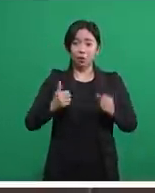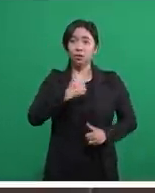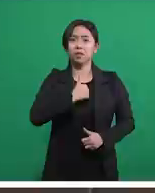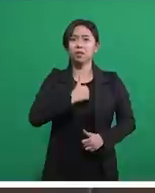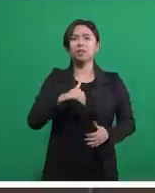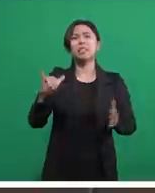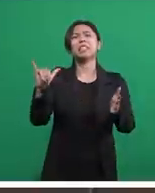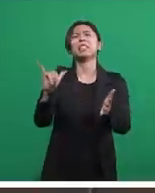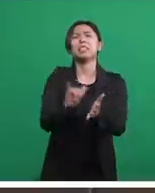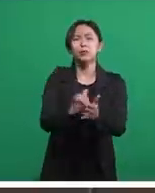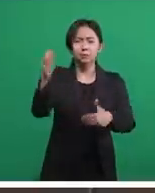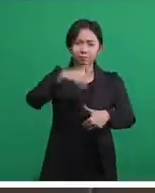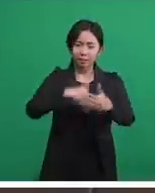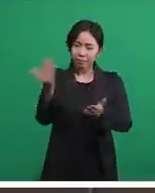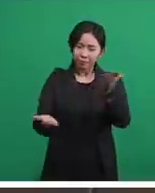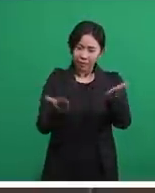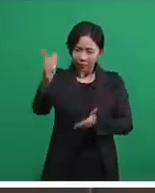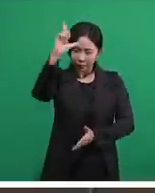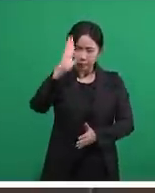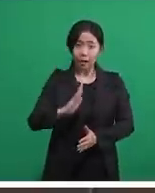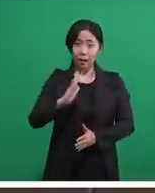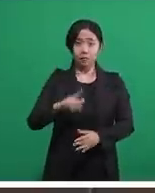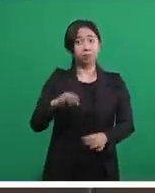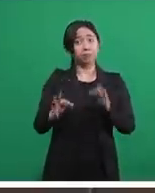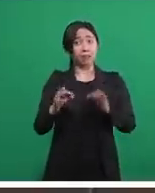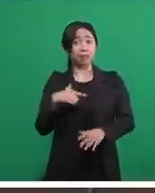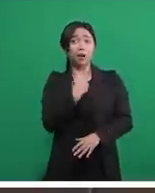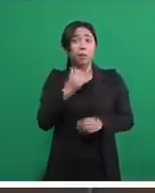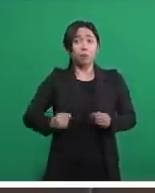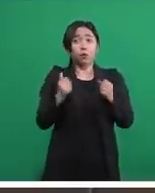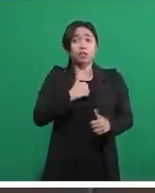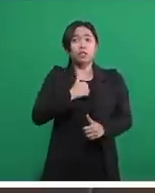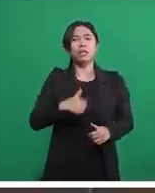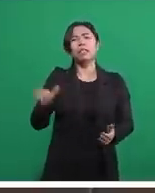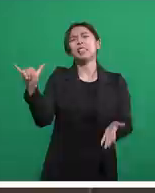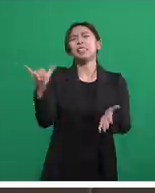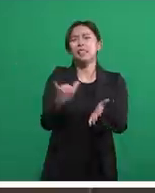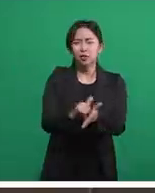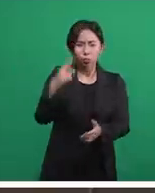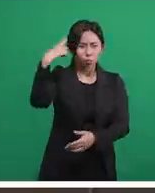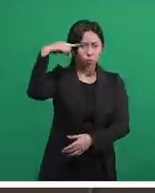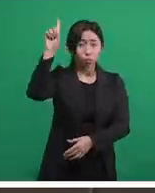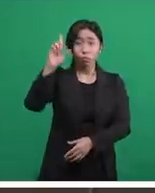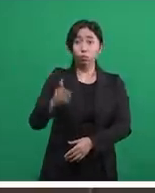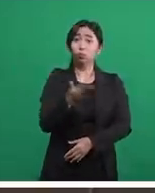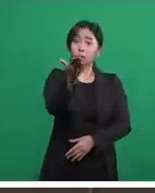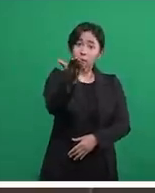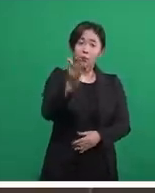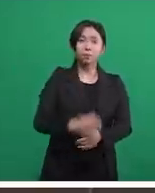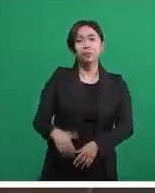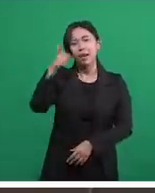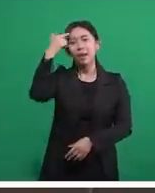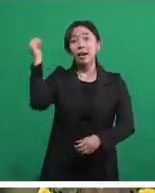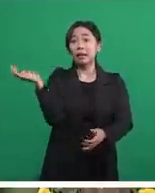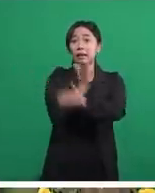hal itu adalah dalam pelayanan Allah. Dan jika kami menguasai diri, hal itu adalah untuk kepentingan kamu.